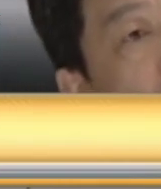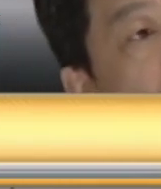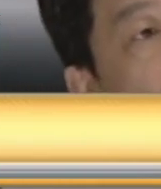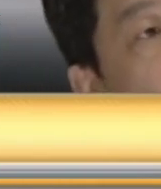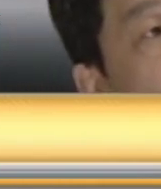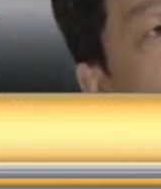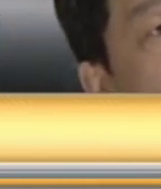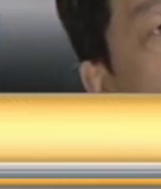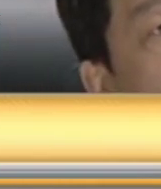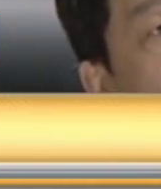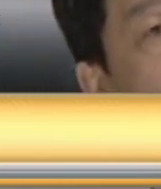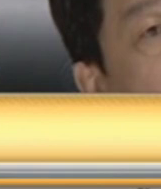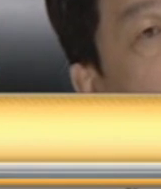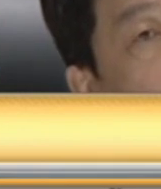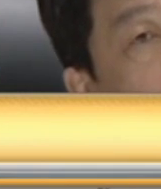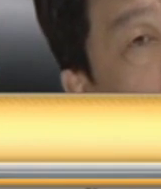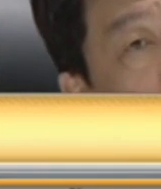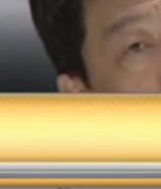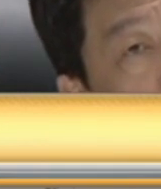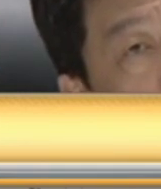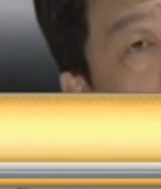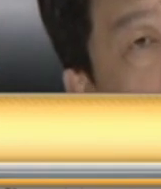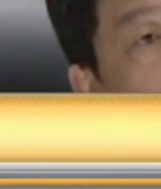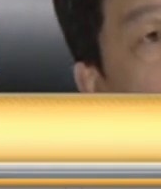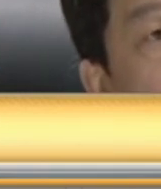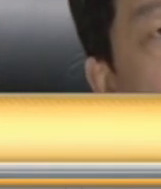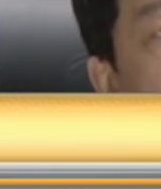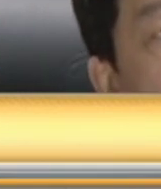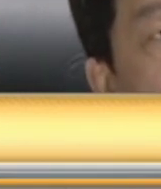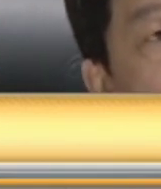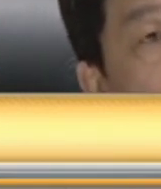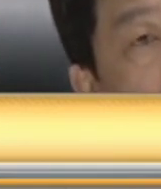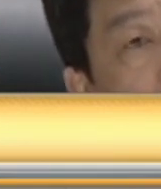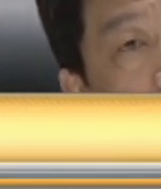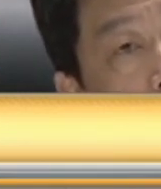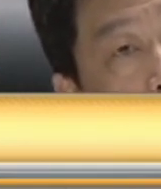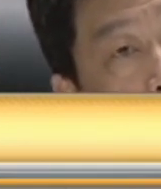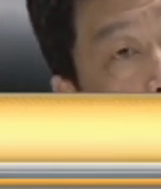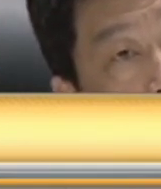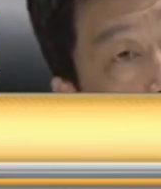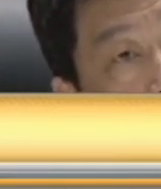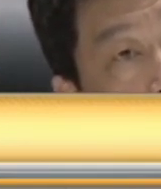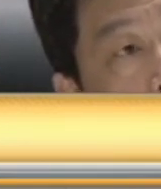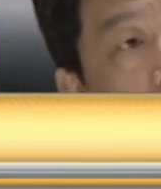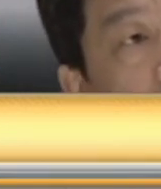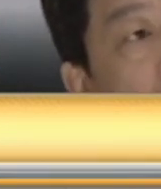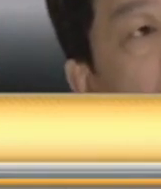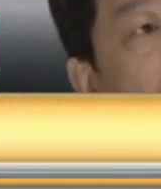างรับกฎหมายงบประมาณเนี่ยมาพิจารณานะเป็นการกระทำที่ชอบ